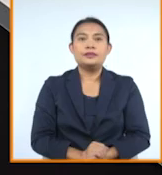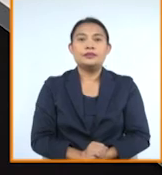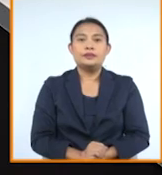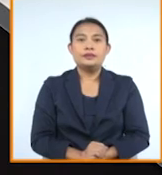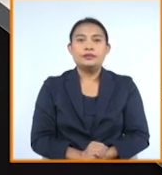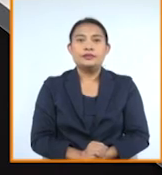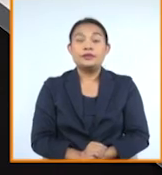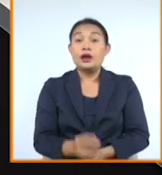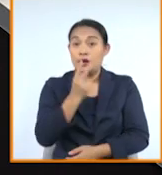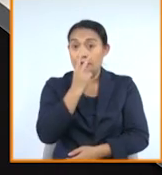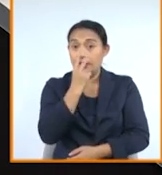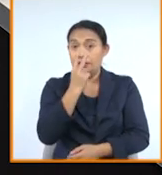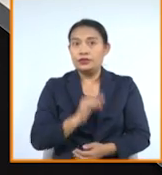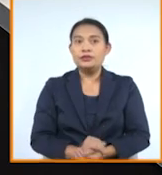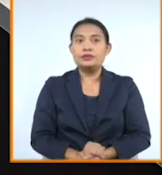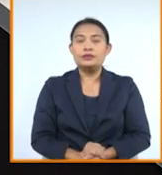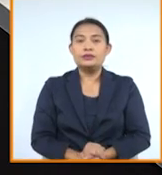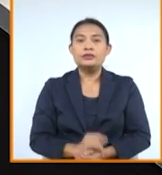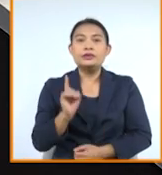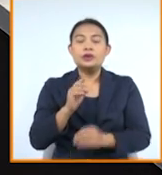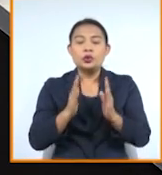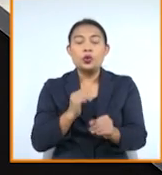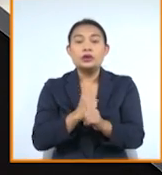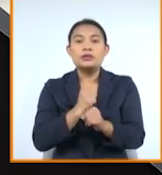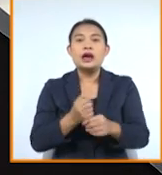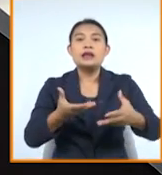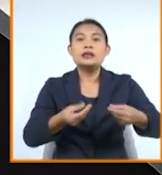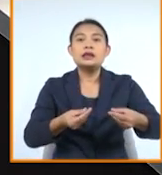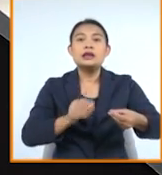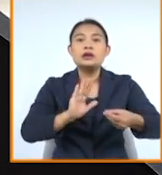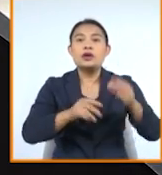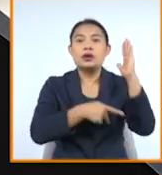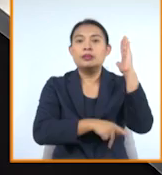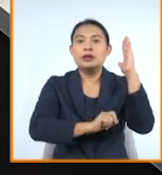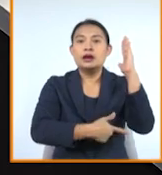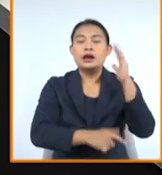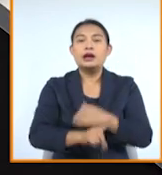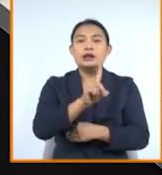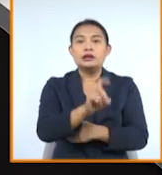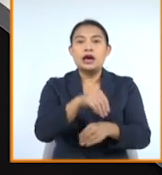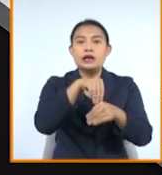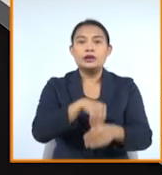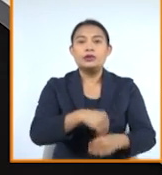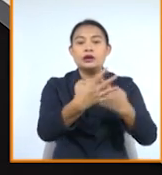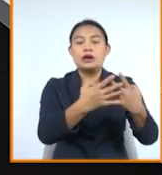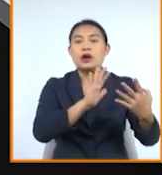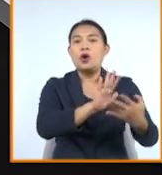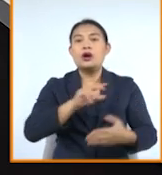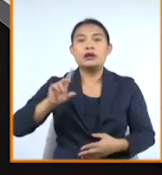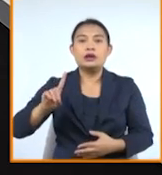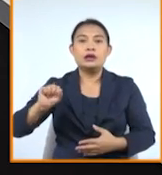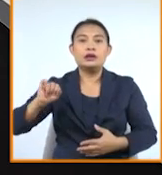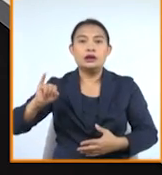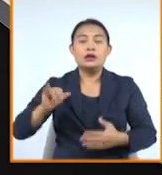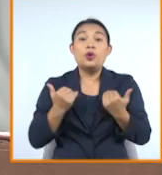ีกคดีนึงค่ะเป็นคดีที่เป็นความคืบหน้าคดีของเจ้าหน้าที่ที่ดินจังหวัดพังงาที่เสียชีวิตระหว่างการควบคุมตัวของ DSI นะคะม